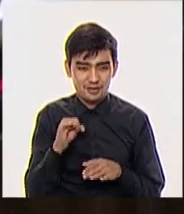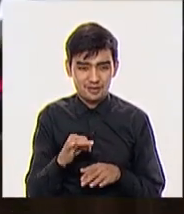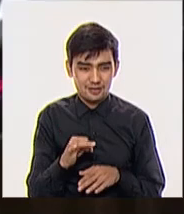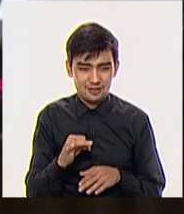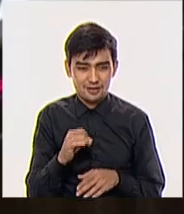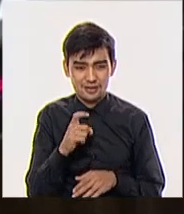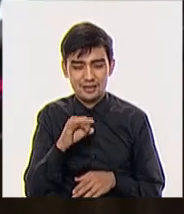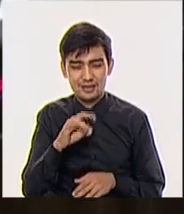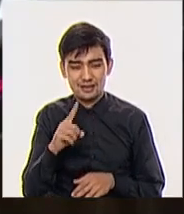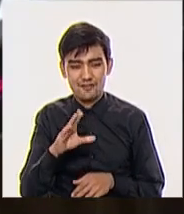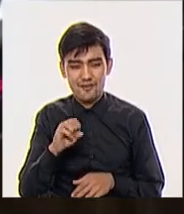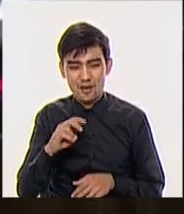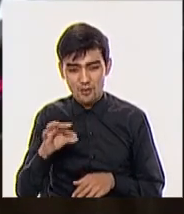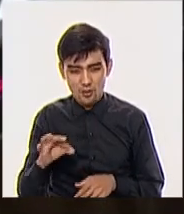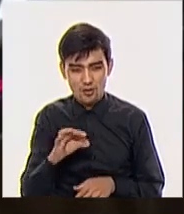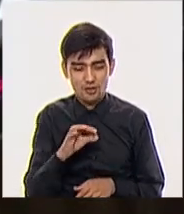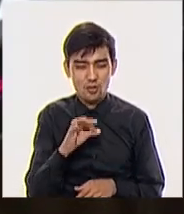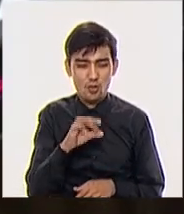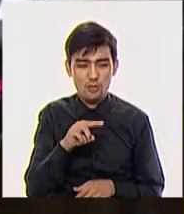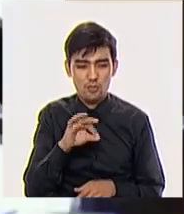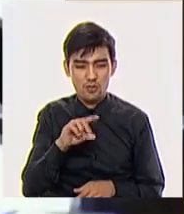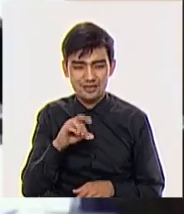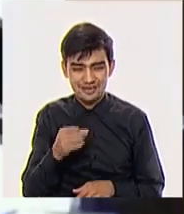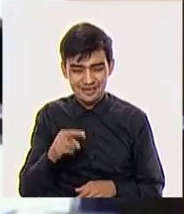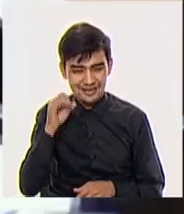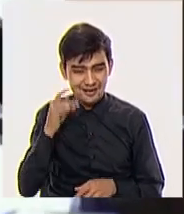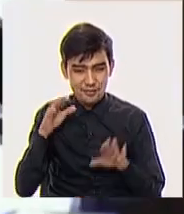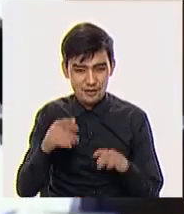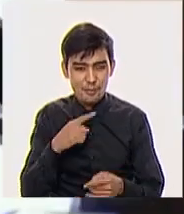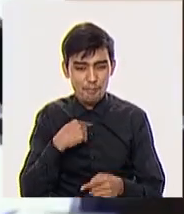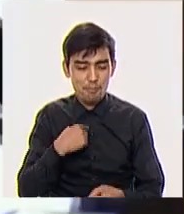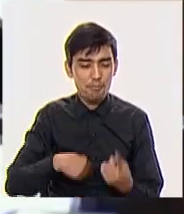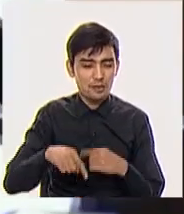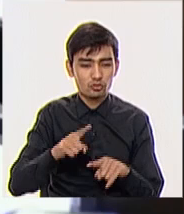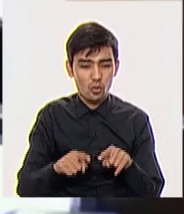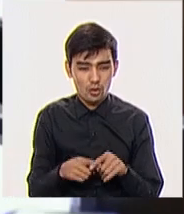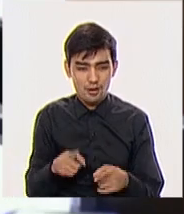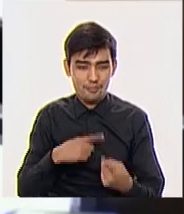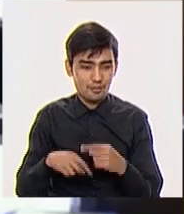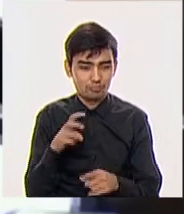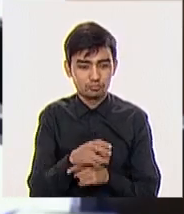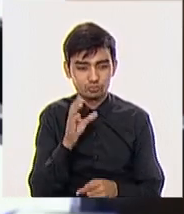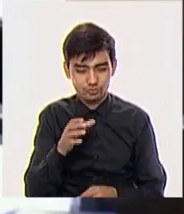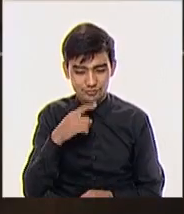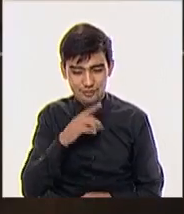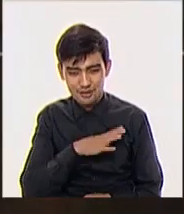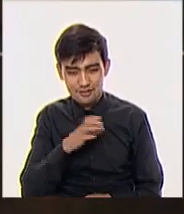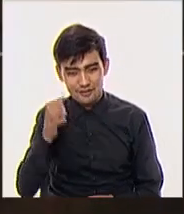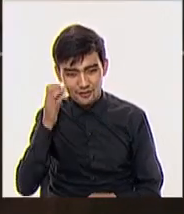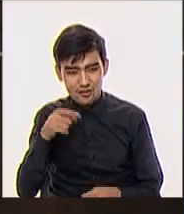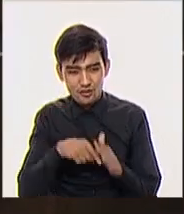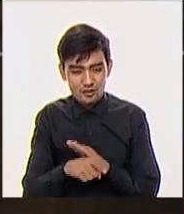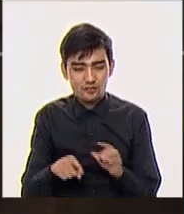и Хамас, что оппозиция в Израиле громко заявляет: «Мы скоро вернемся». Политическим оппонентам внутри